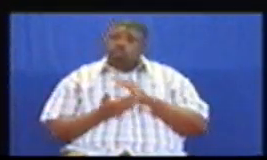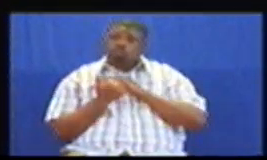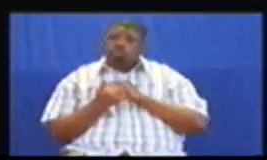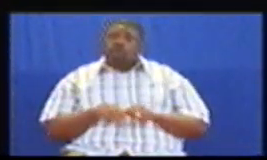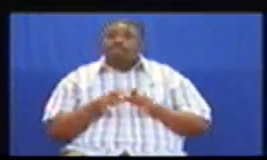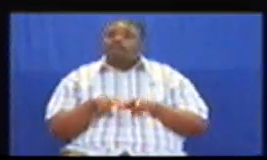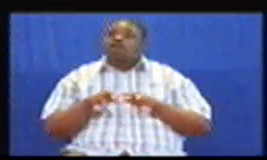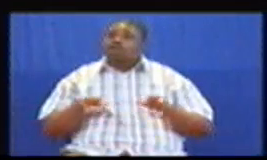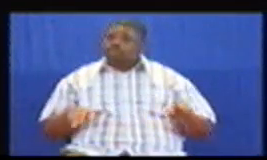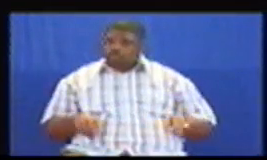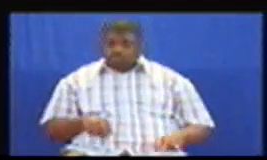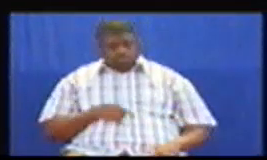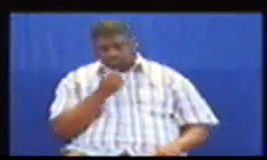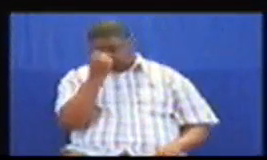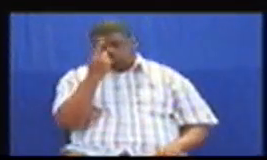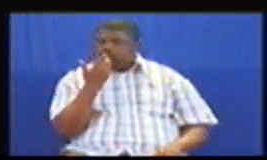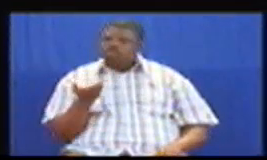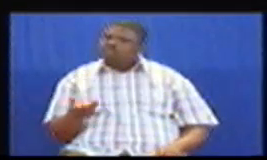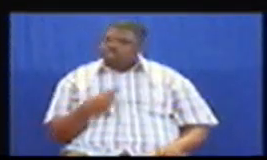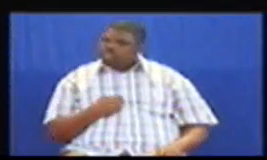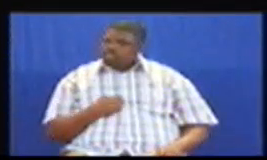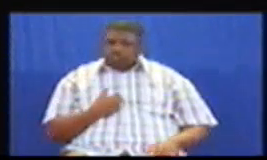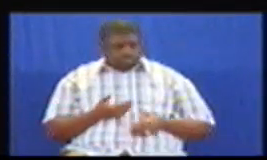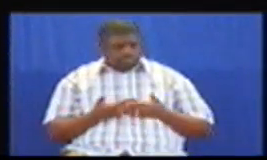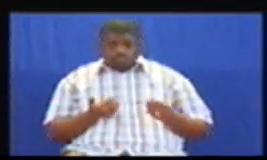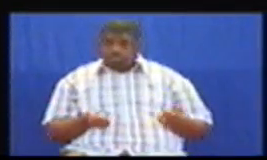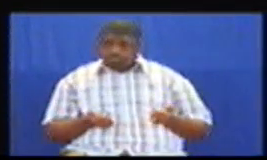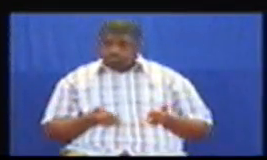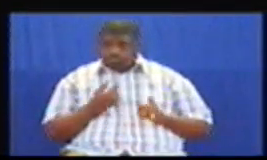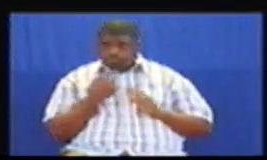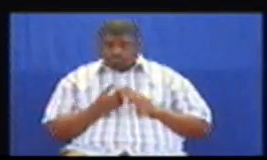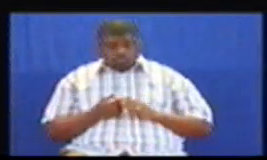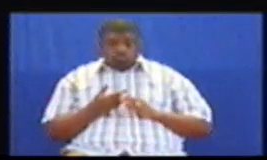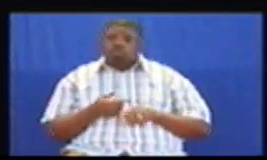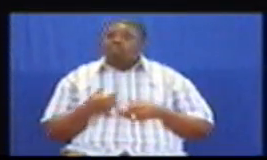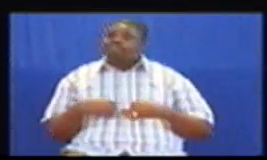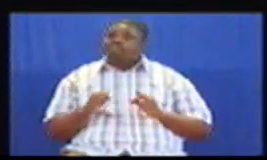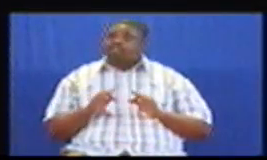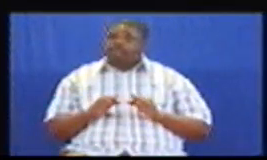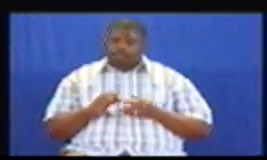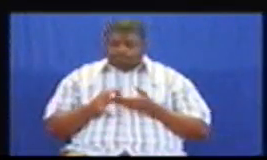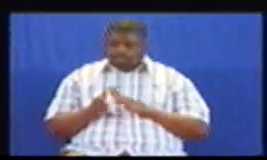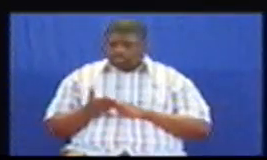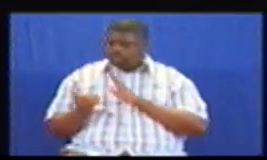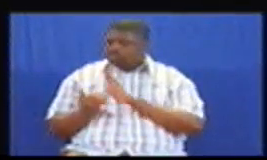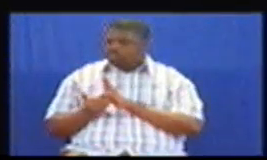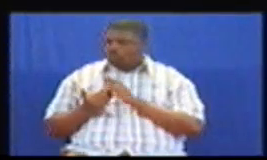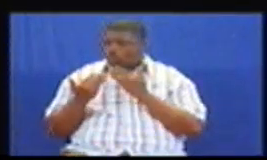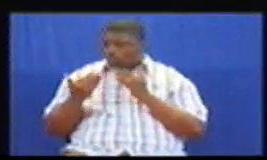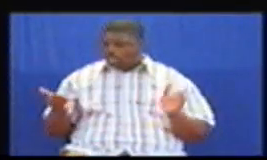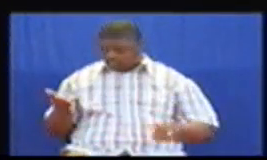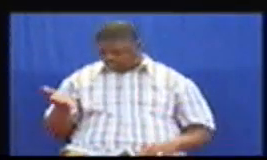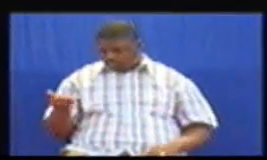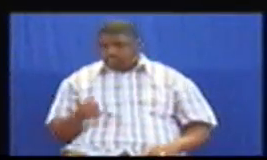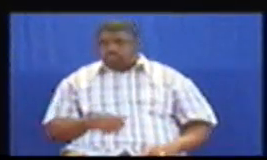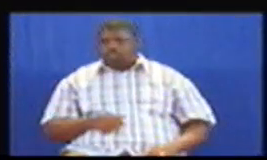mahakama, hayo nayo sielewi ni kivipi. Kwa sababu kama ni plea bargaining, sheria iko wazi majukumu